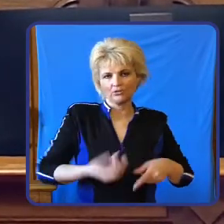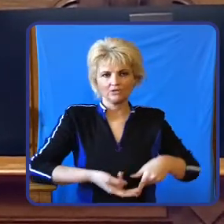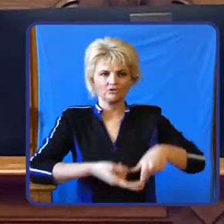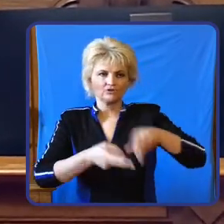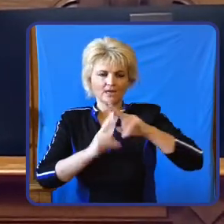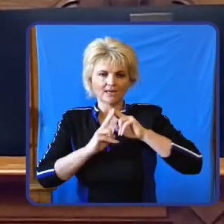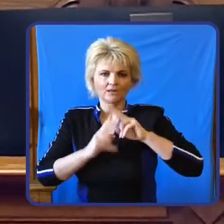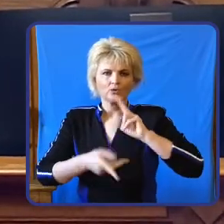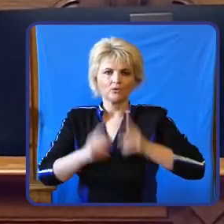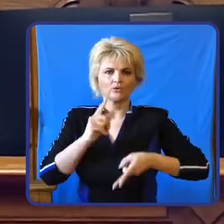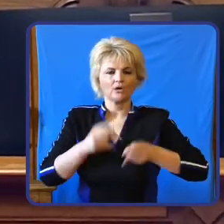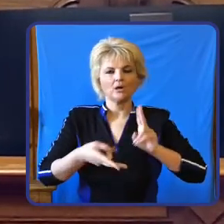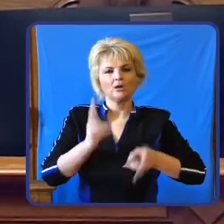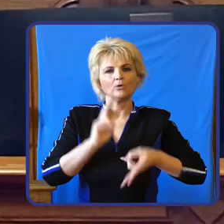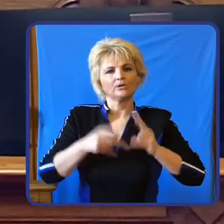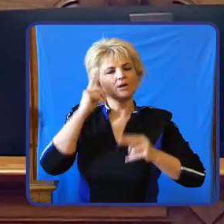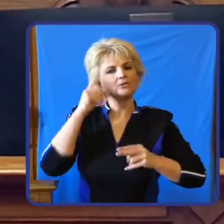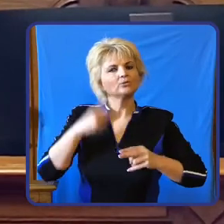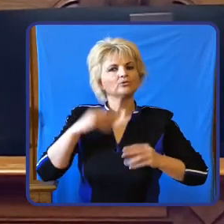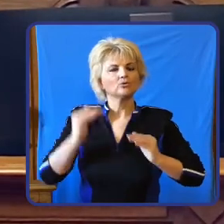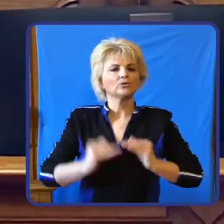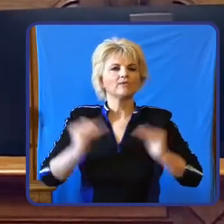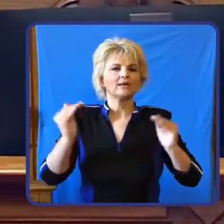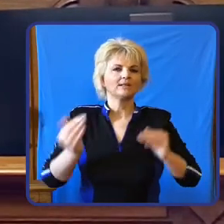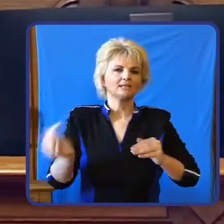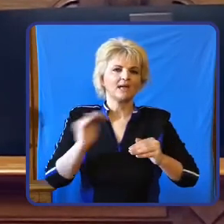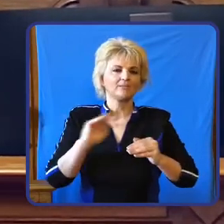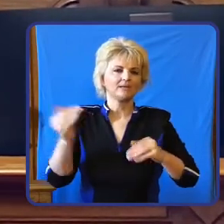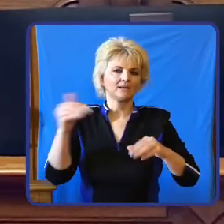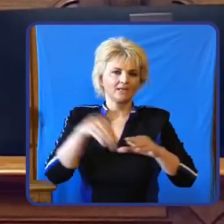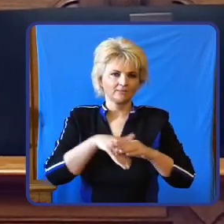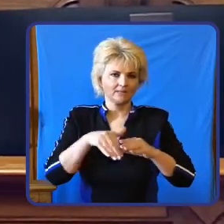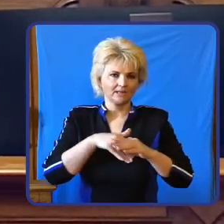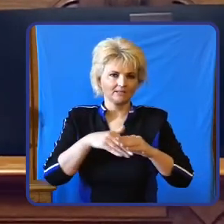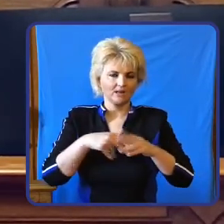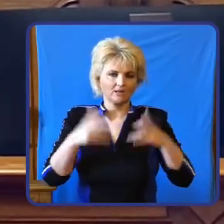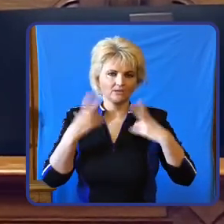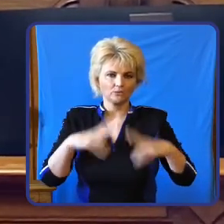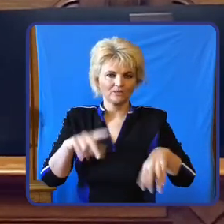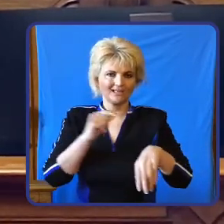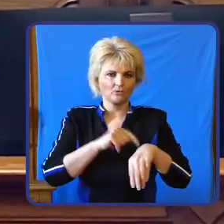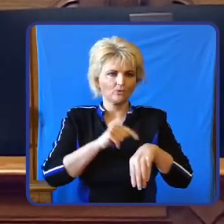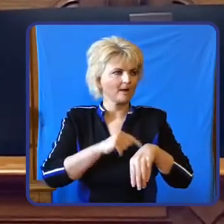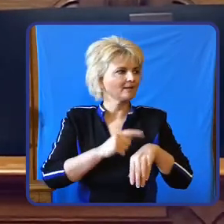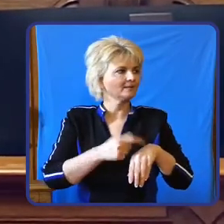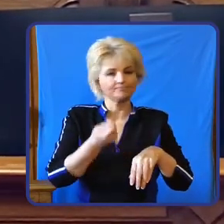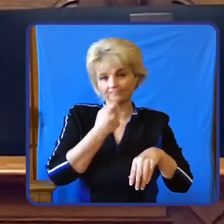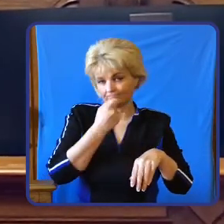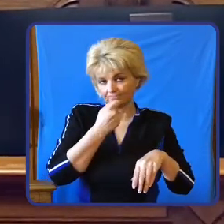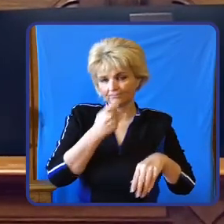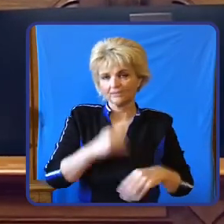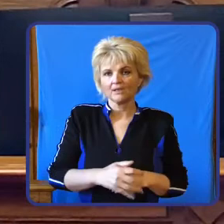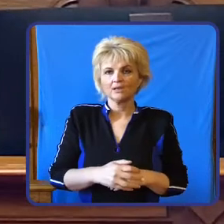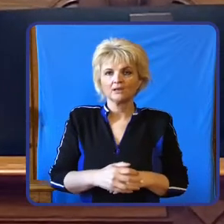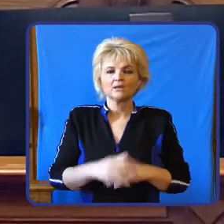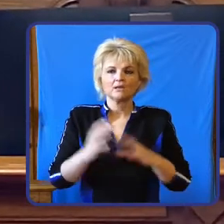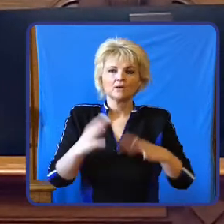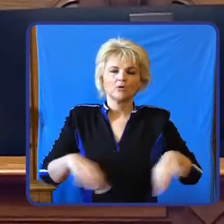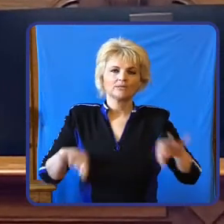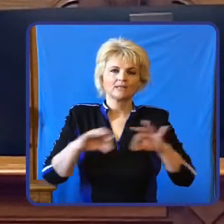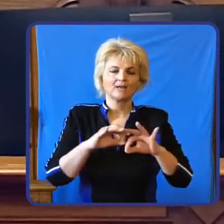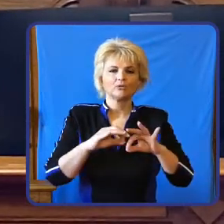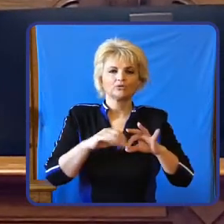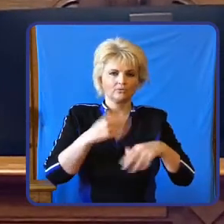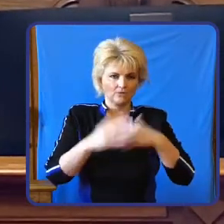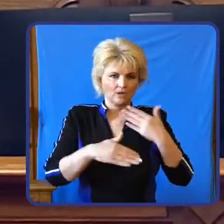segítségét, hogyan tudjuk növelni a gyermekeknek a részvételét a szülidőkben például. A tendencia egyébként országos és évek óta